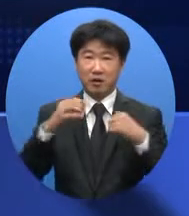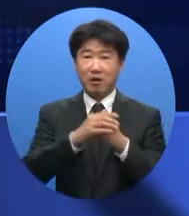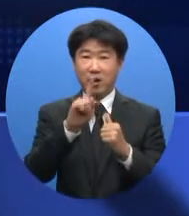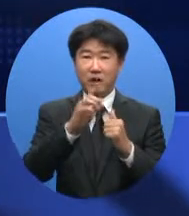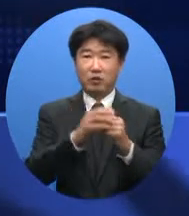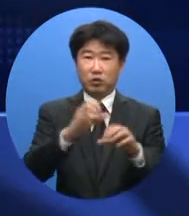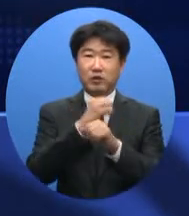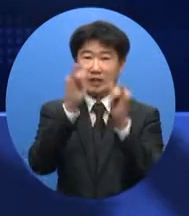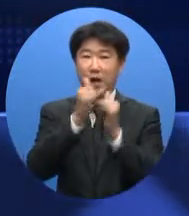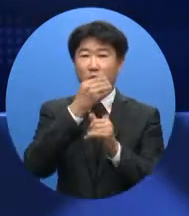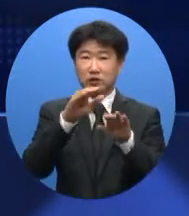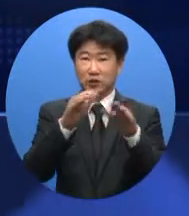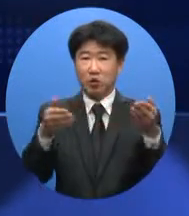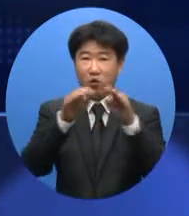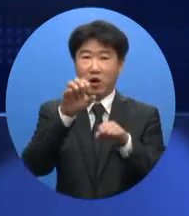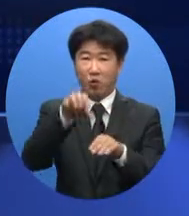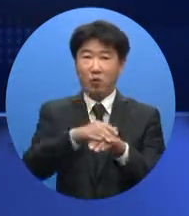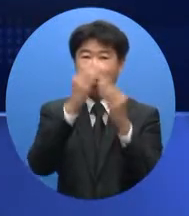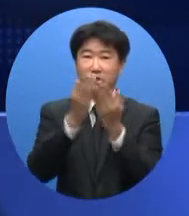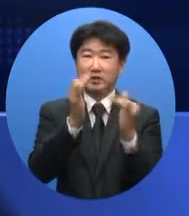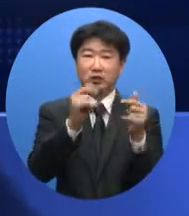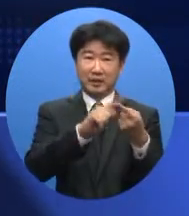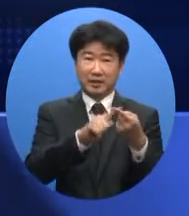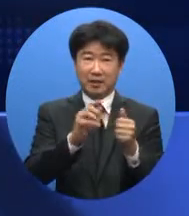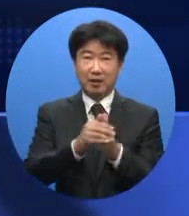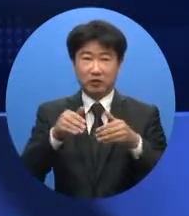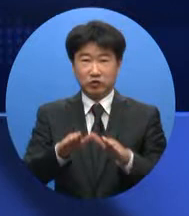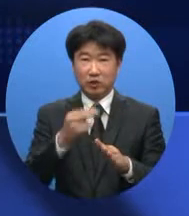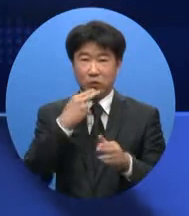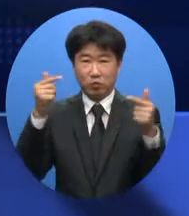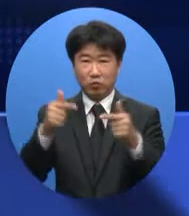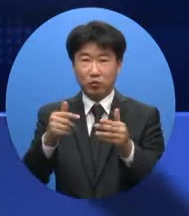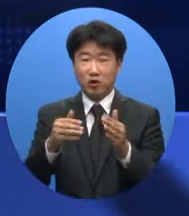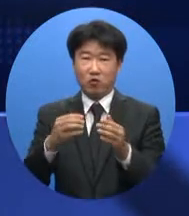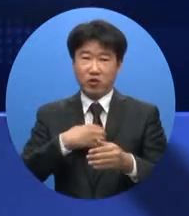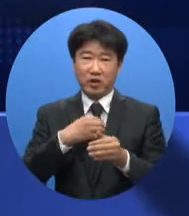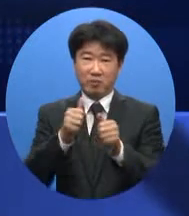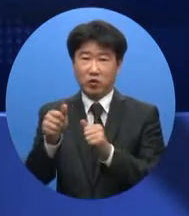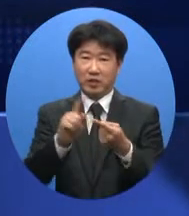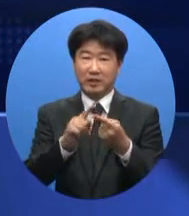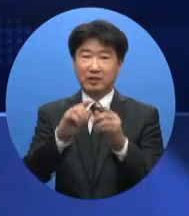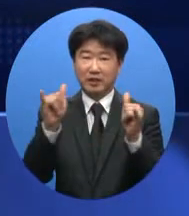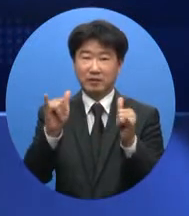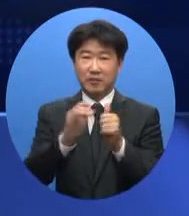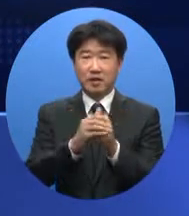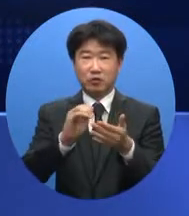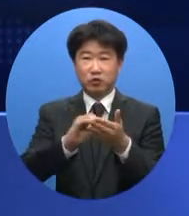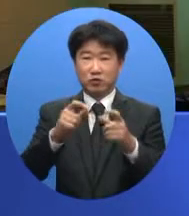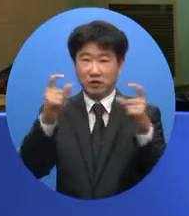21일 종합사회복지관에서 전 직원을 대상으로 저출산 고령화 위기 극복을 위한 인구 교육을